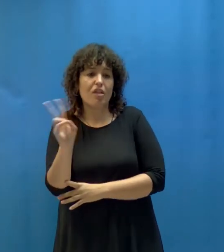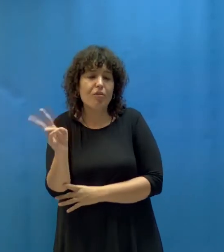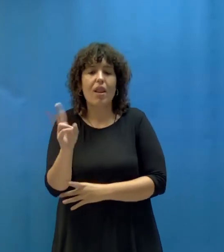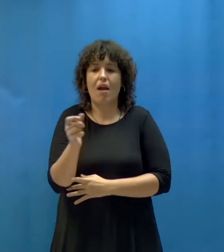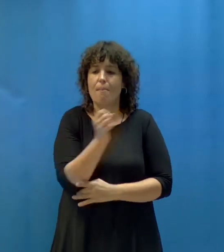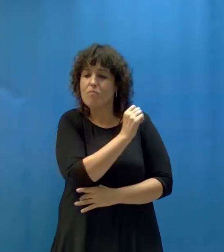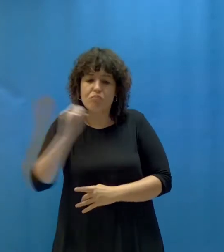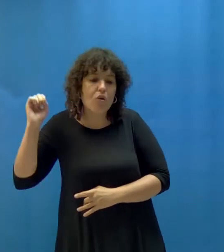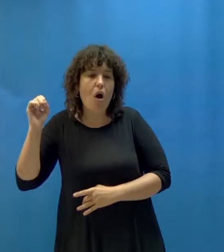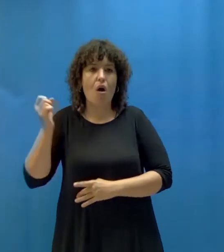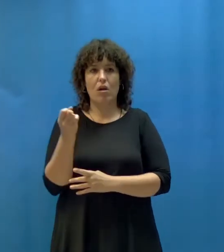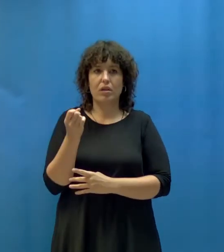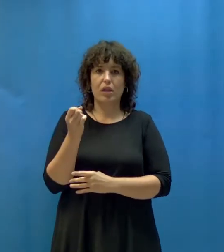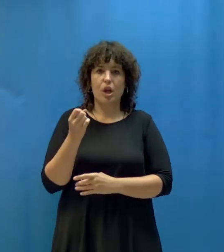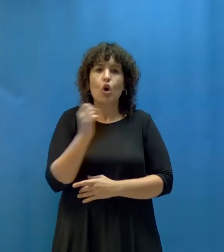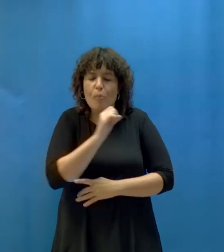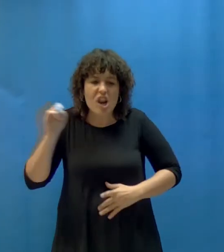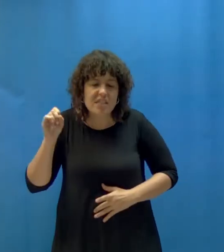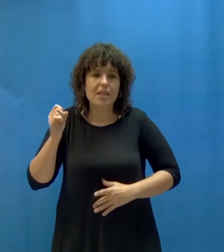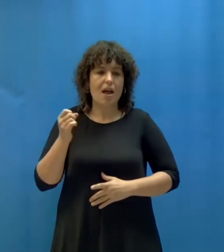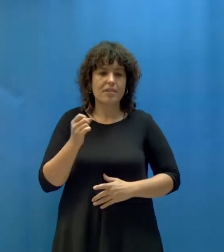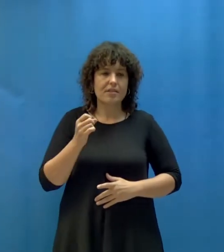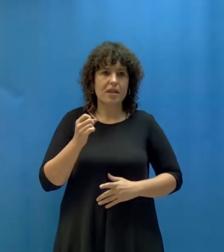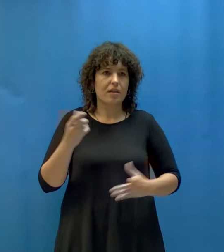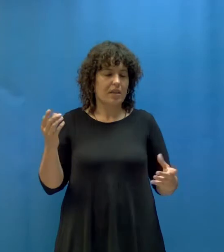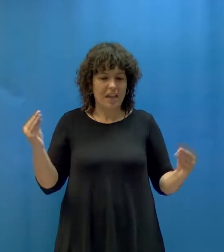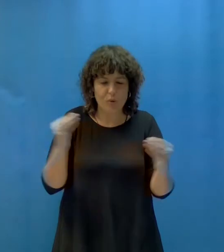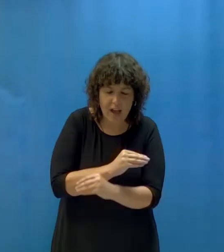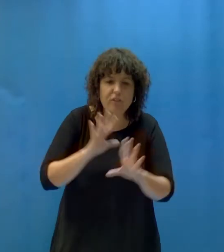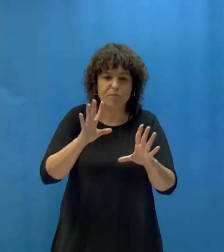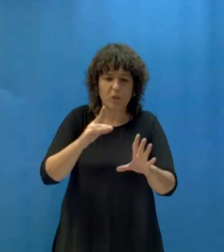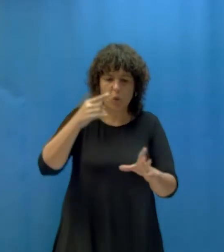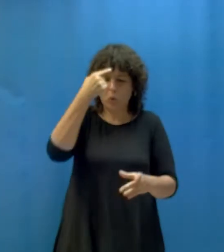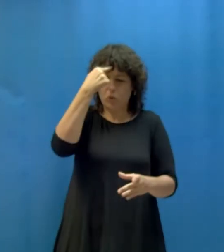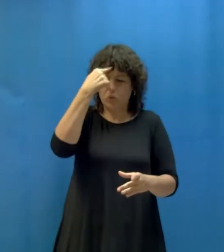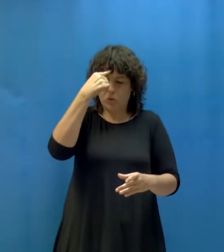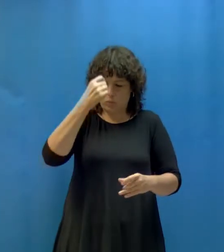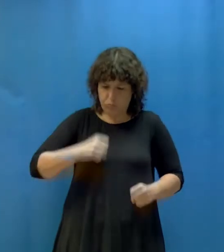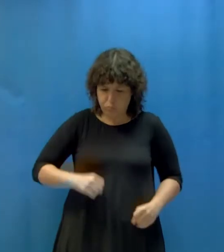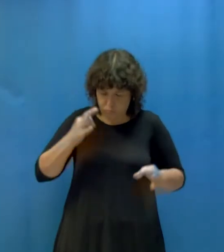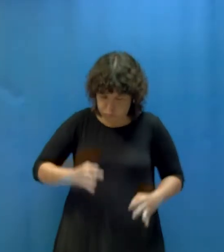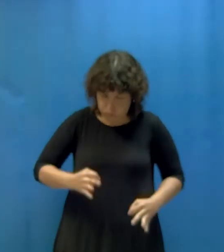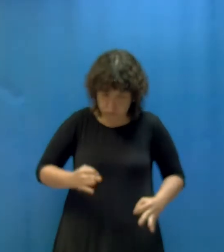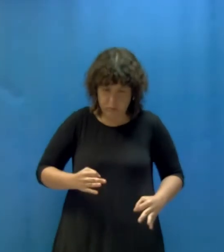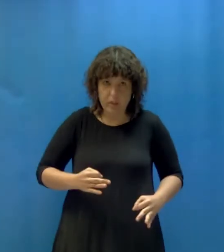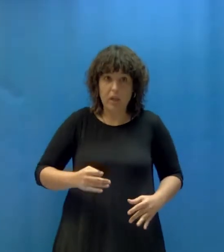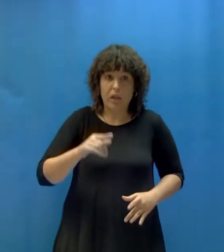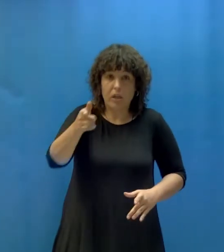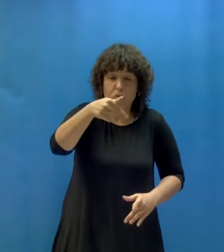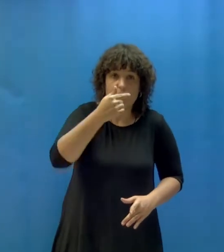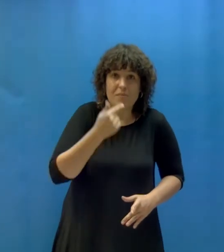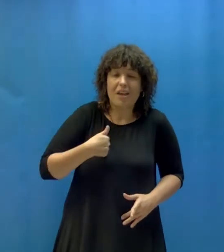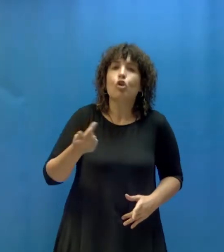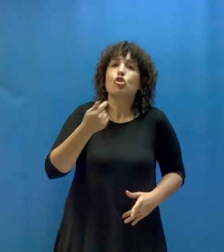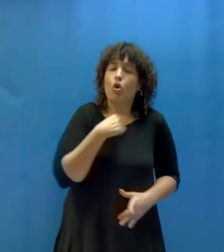leninistes, comunistes, equivocats però convençuts. I vostè em va dir, jo soc comunista. Li recordo